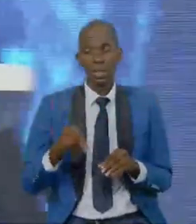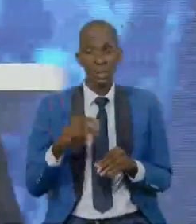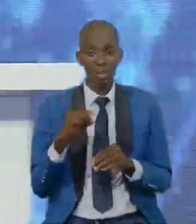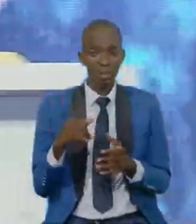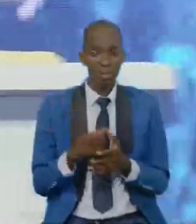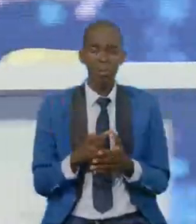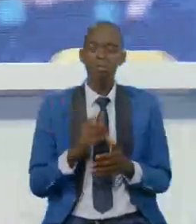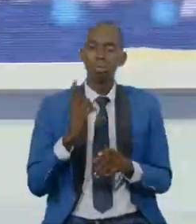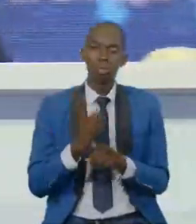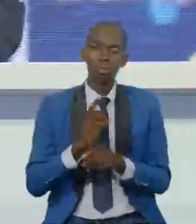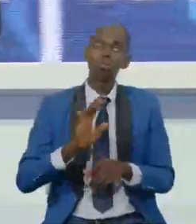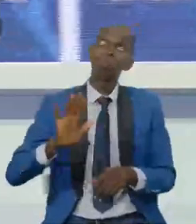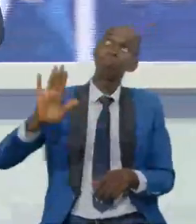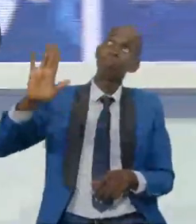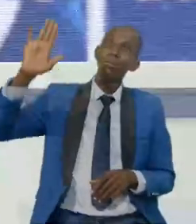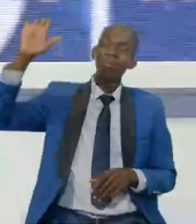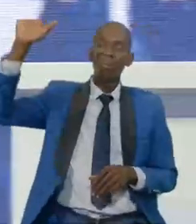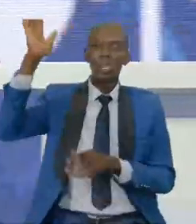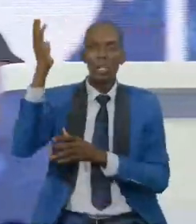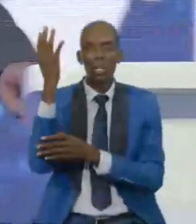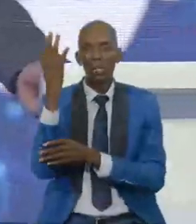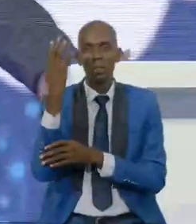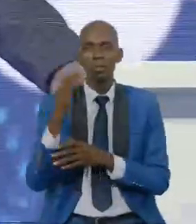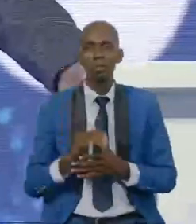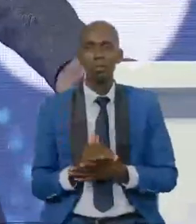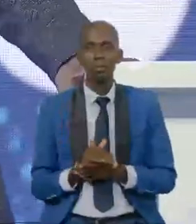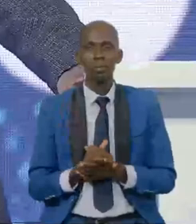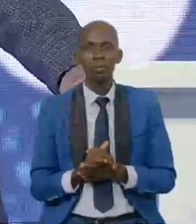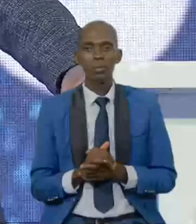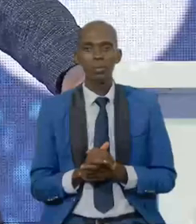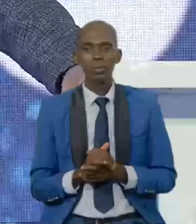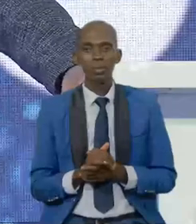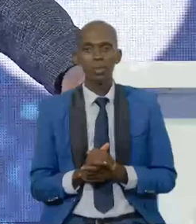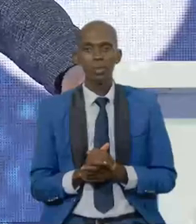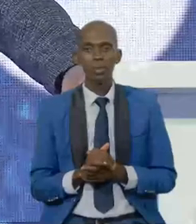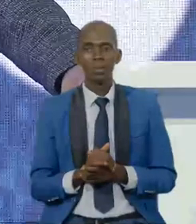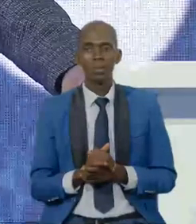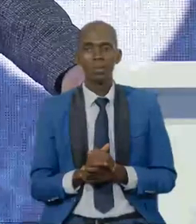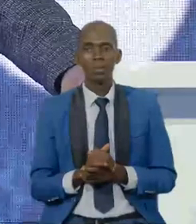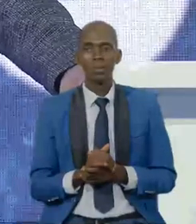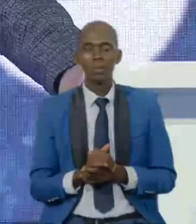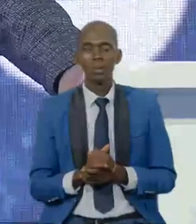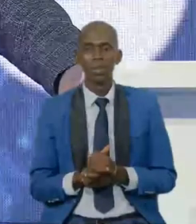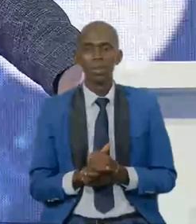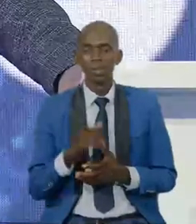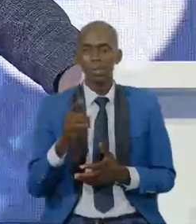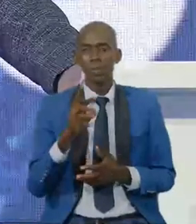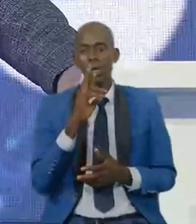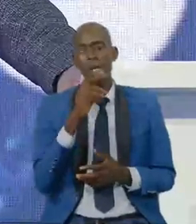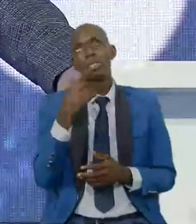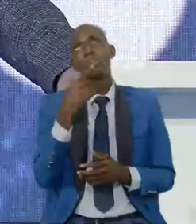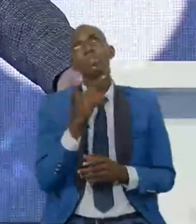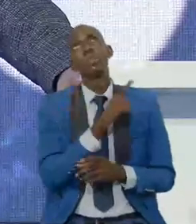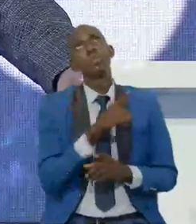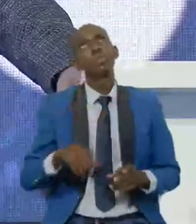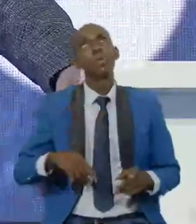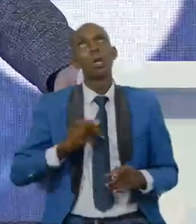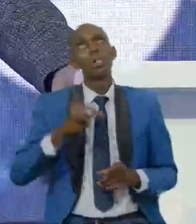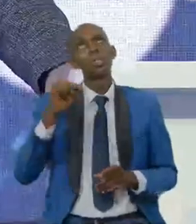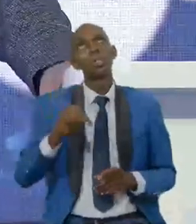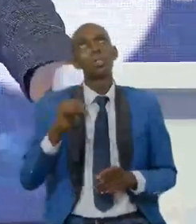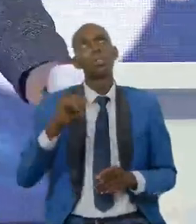Où que tu te trouves et que tu désires avoir la paix et ce pardon maintenant, lève ta main maintenant. Dis, j'ai besoin